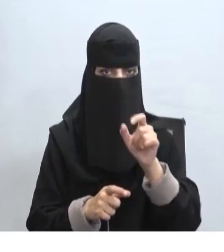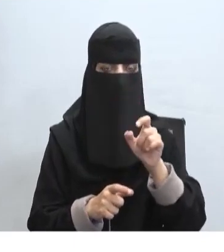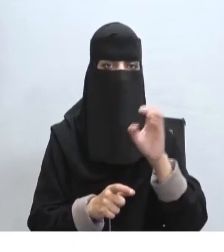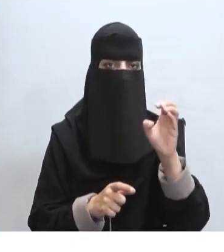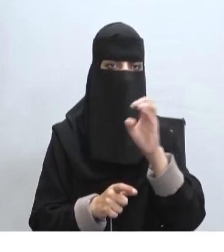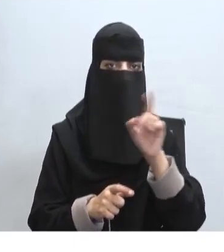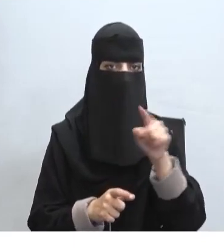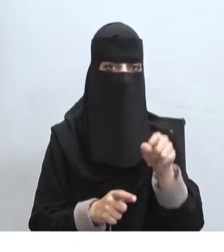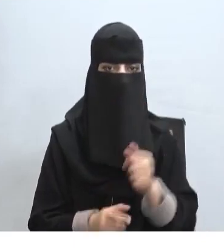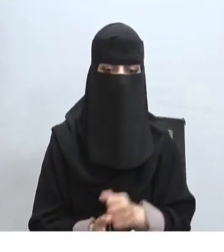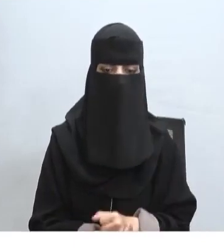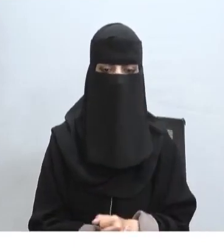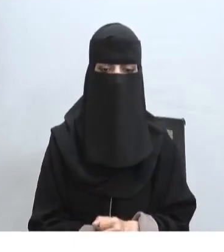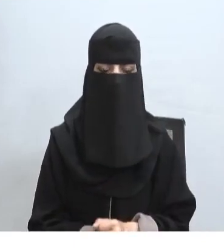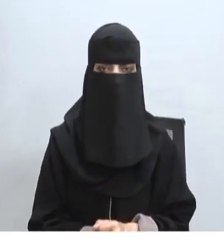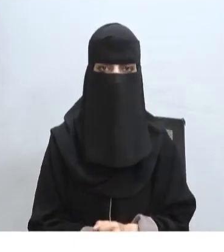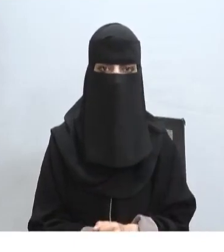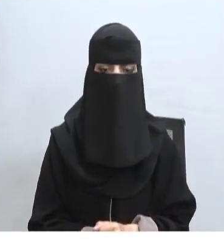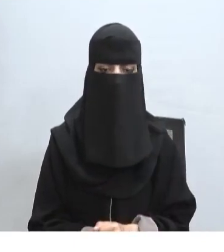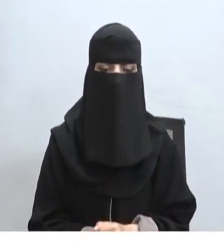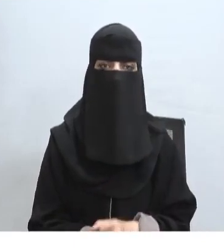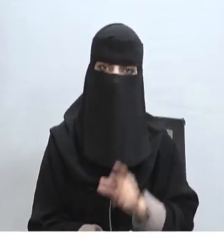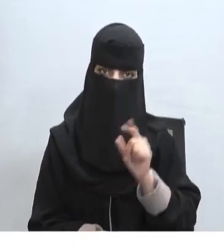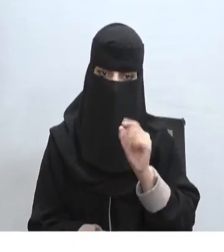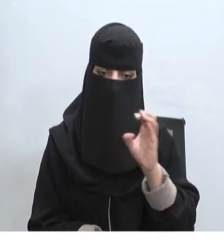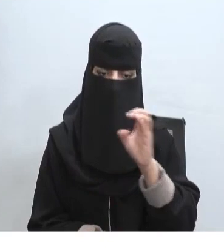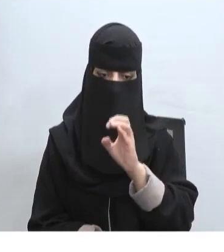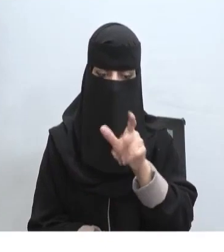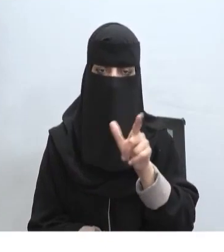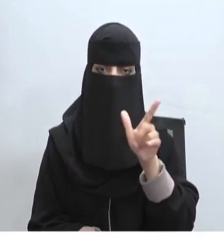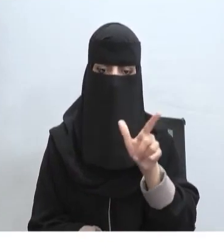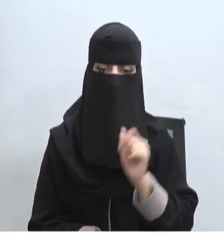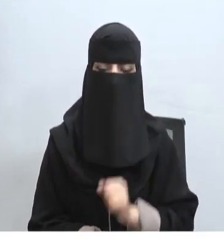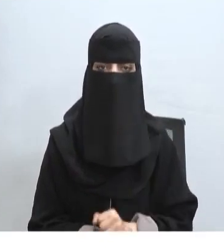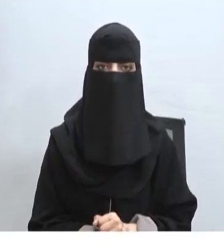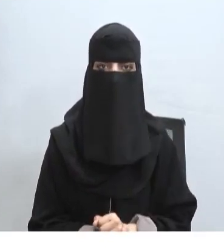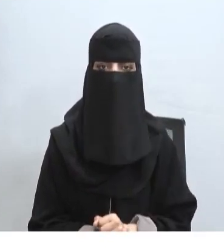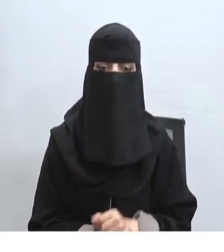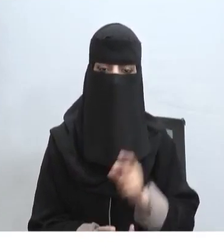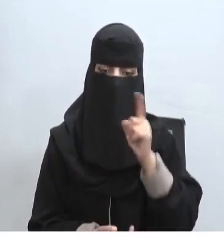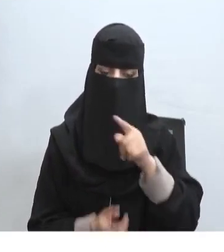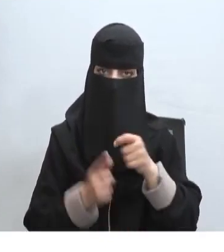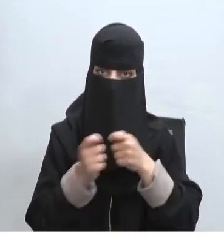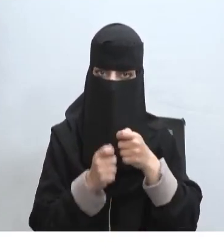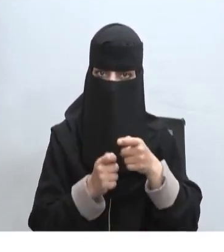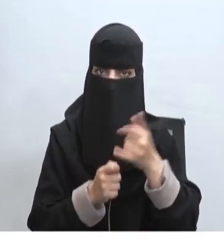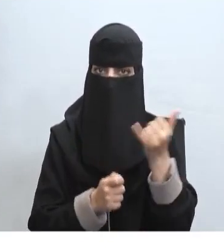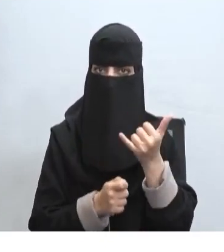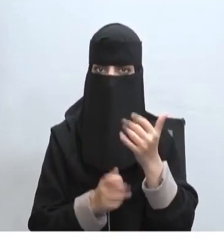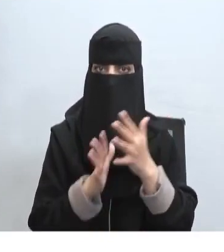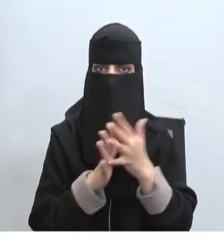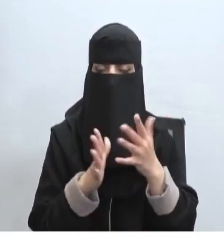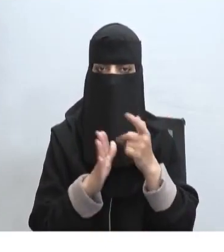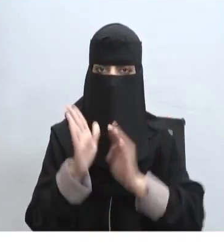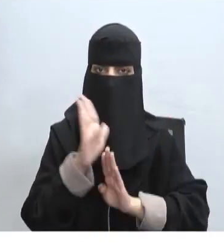صحيحه او خاطئه احسنتم عباره عباره خاطئه بل استثمار ضروري جدا